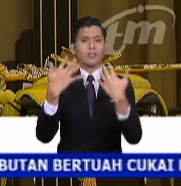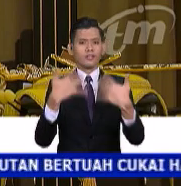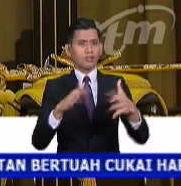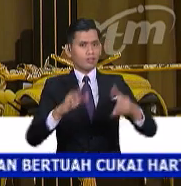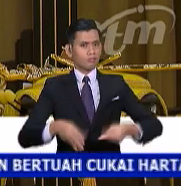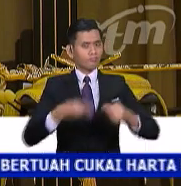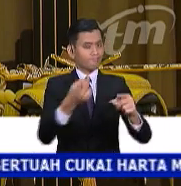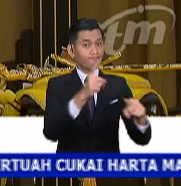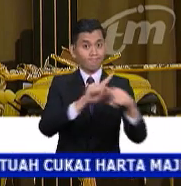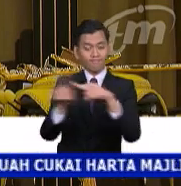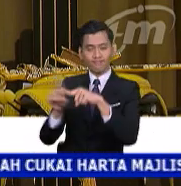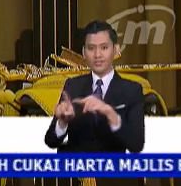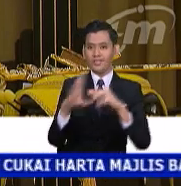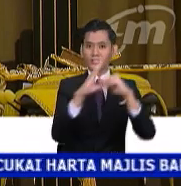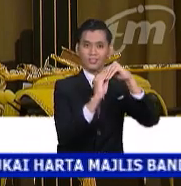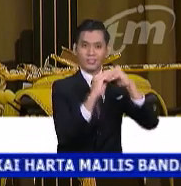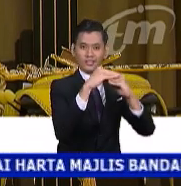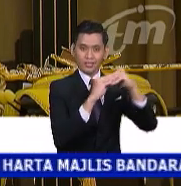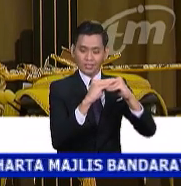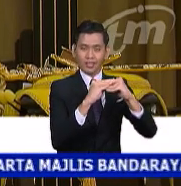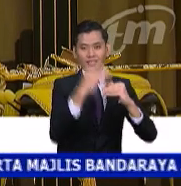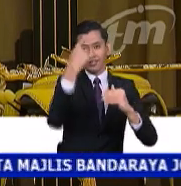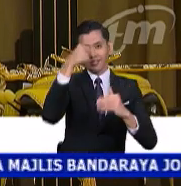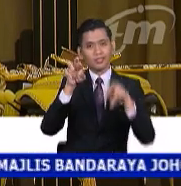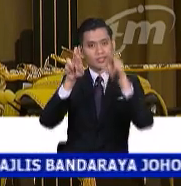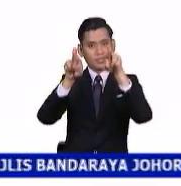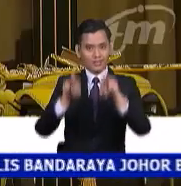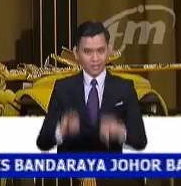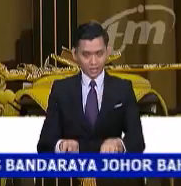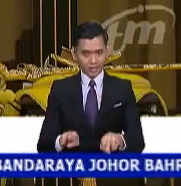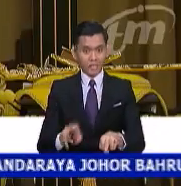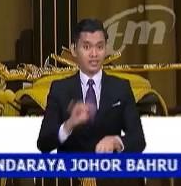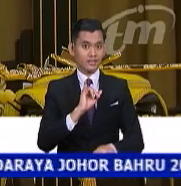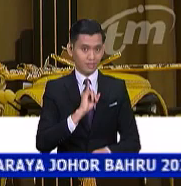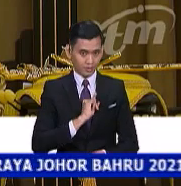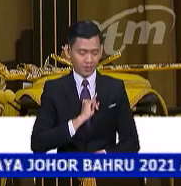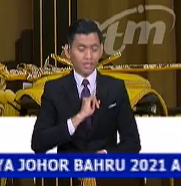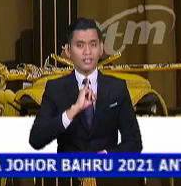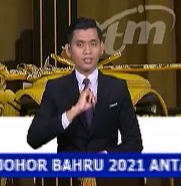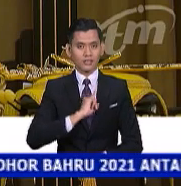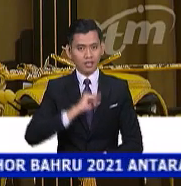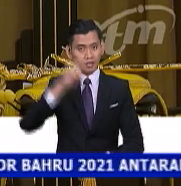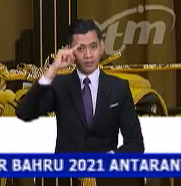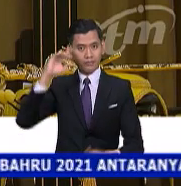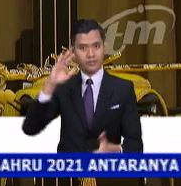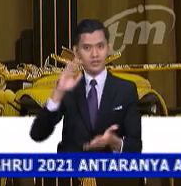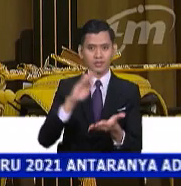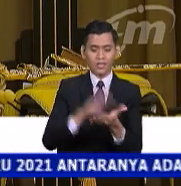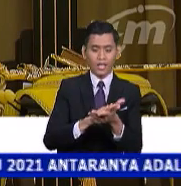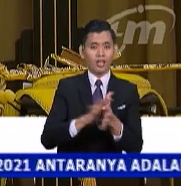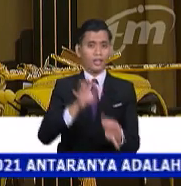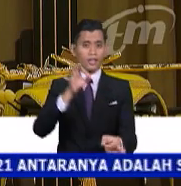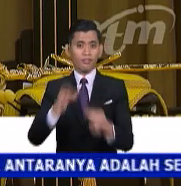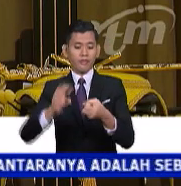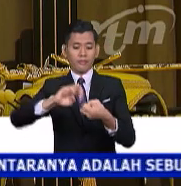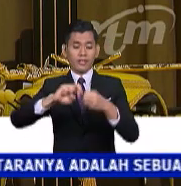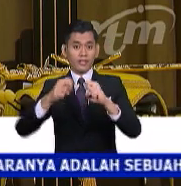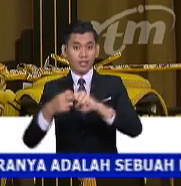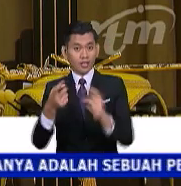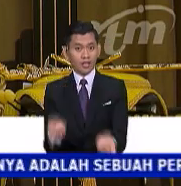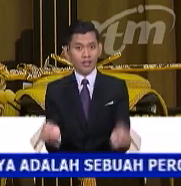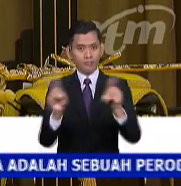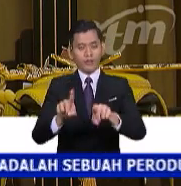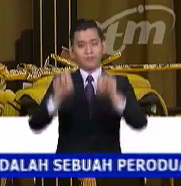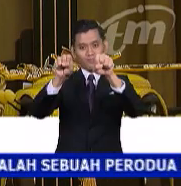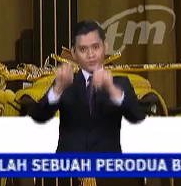memberi pelbagai kelonggaran pada rakyat beta. Beta percaya setiap badai yang melanda akan berhenti